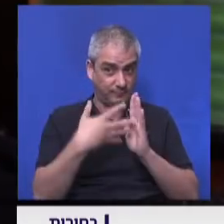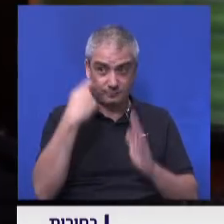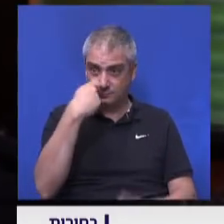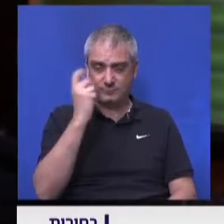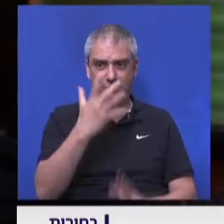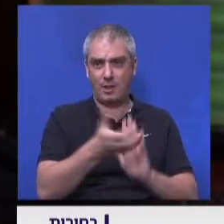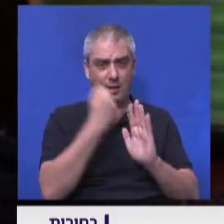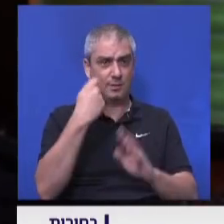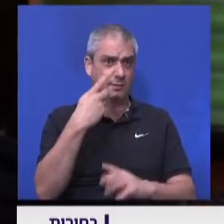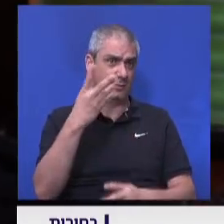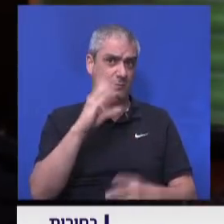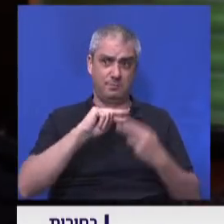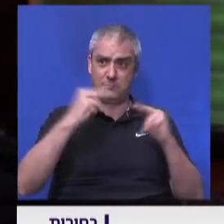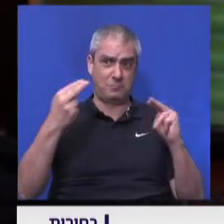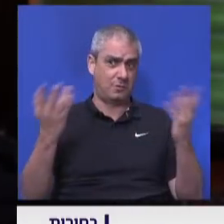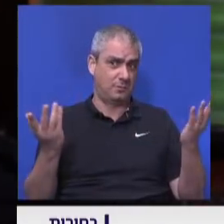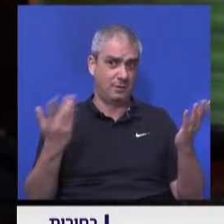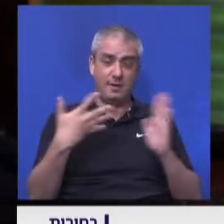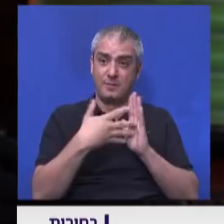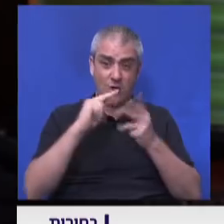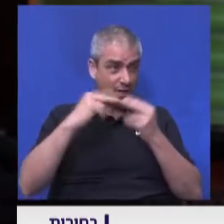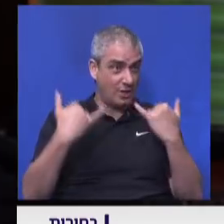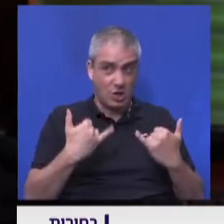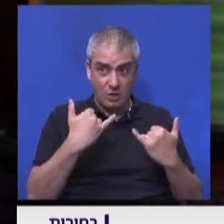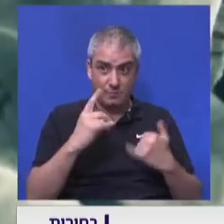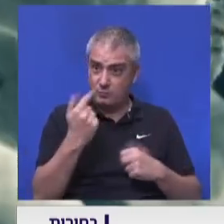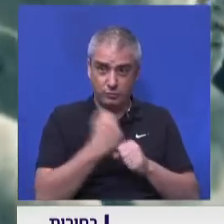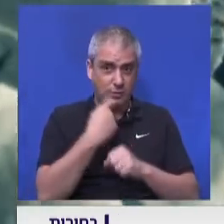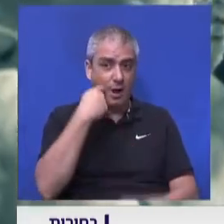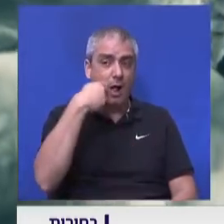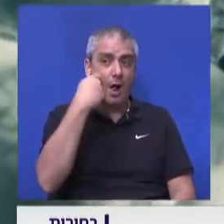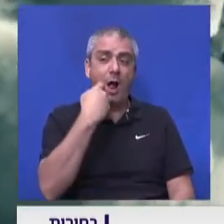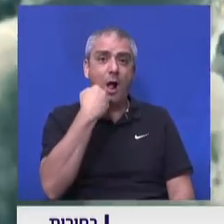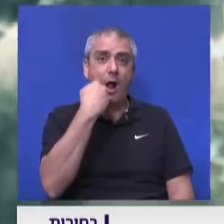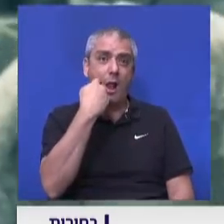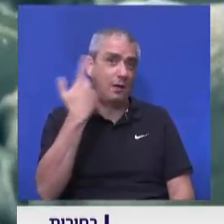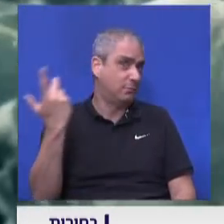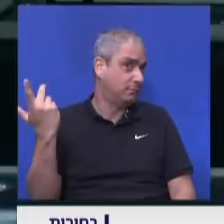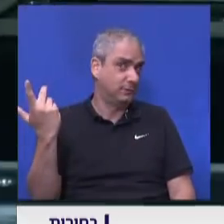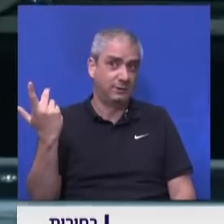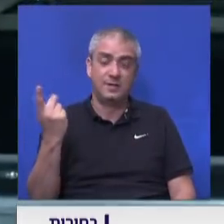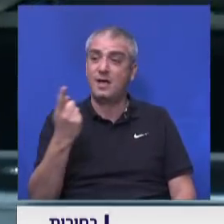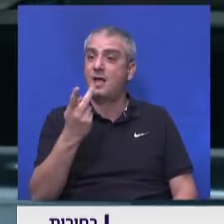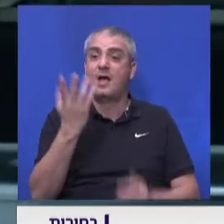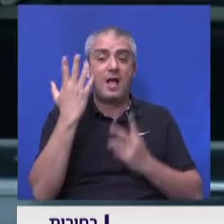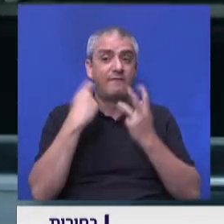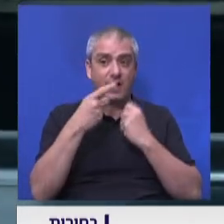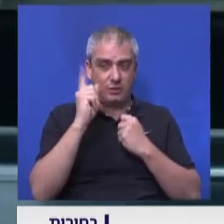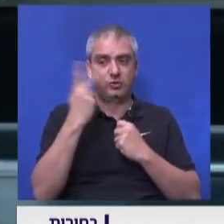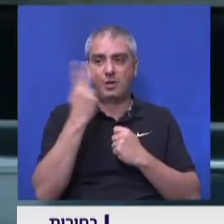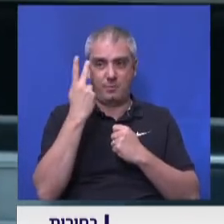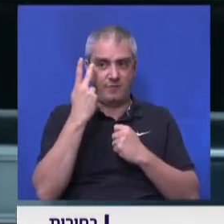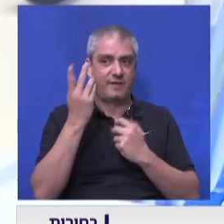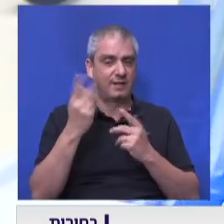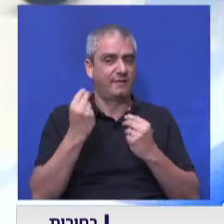אגב, בדיקות גנטיות היום, כל מה שעושים, לוקחים מטוש מהלכי. להפקה של DNA יש כמובן צדדים חיוביים מאוד